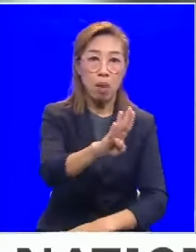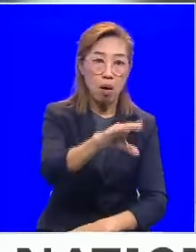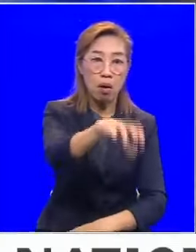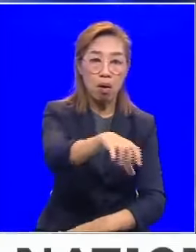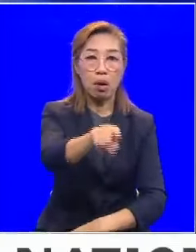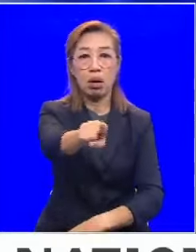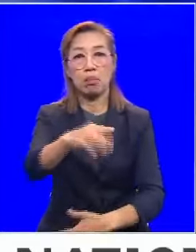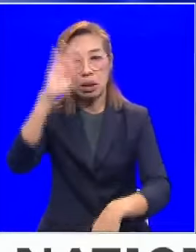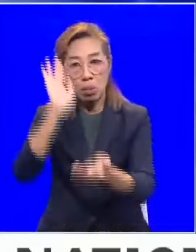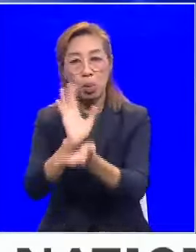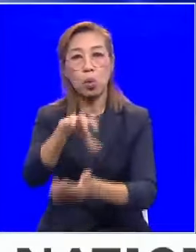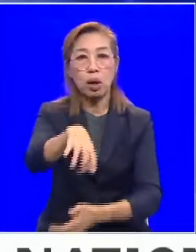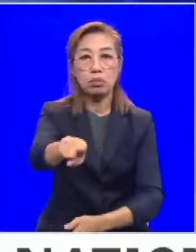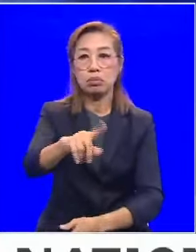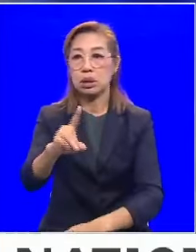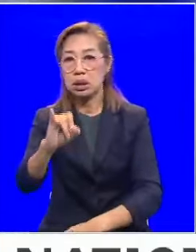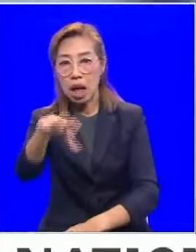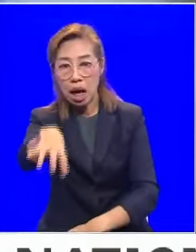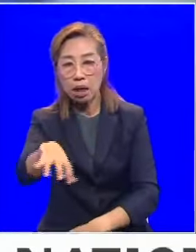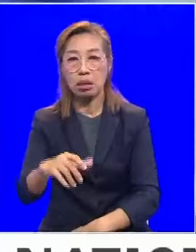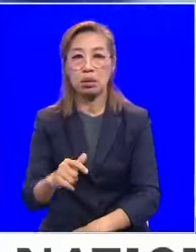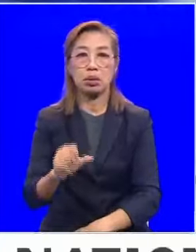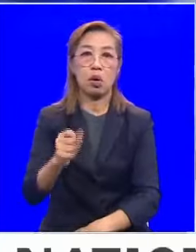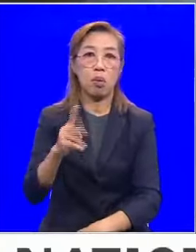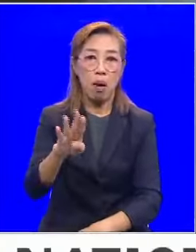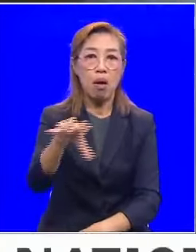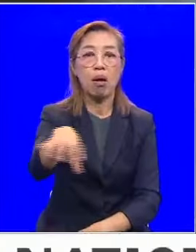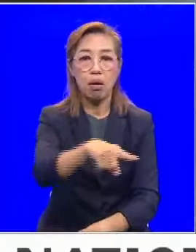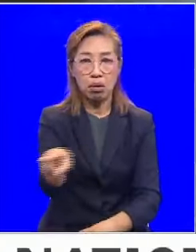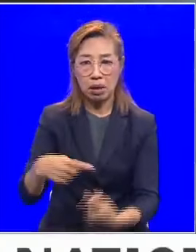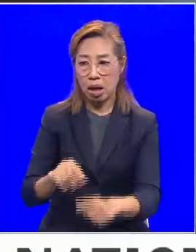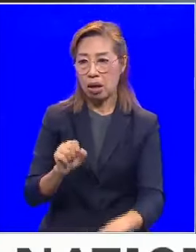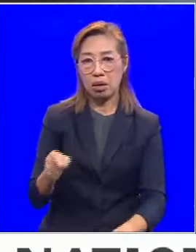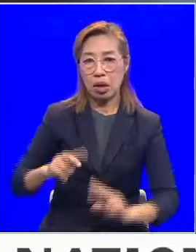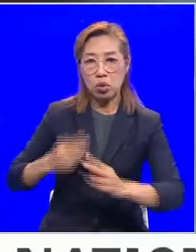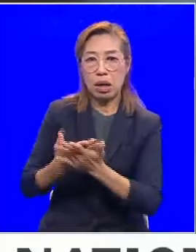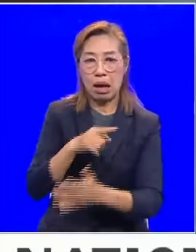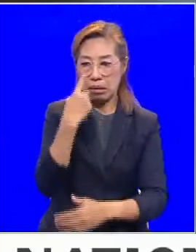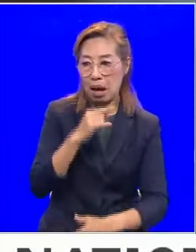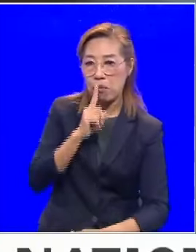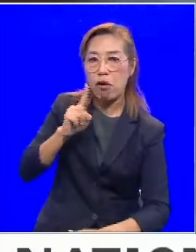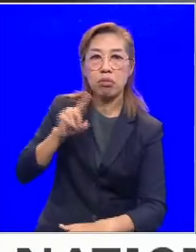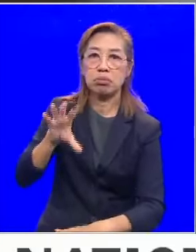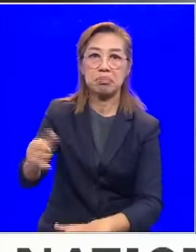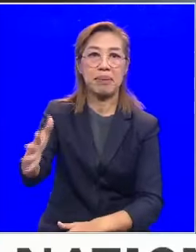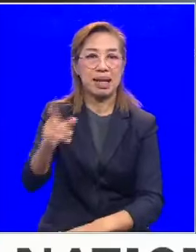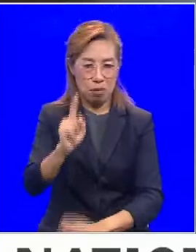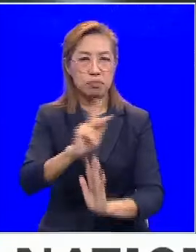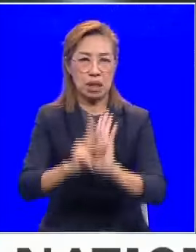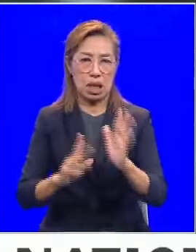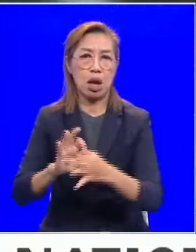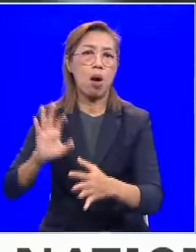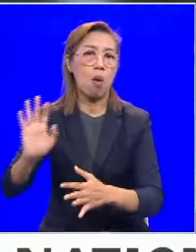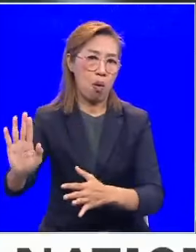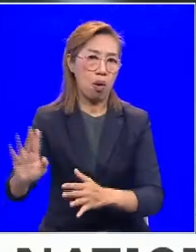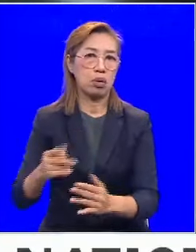ครับทีนี้ตามกฎหมายเขบอกปรับให้หน่วยงานอื่นดูแลได้ถึงแม้ว่าทางกระทรวงการคลังจะเป็นผู้ออกกฎหมายซึ่งตอนนี้เนี่ยนะครับเขา